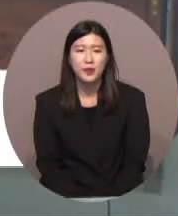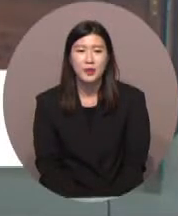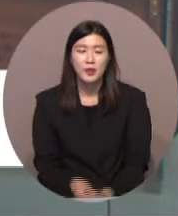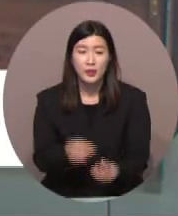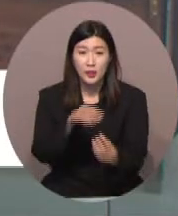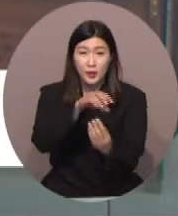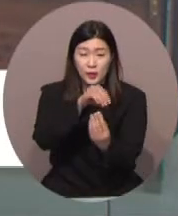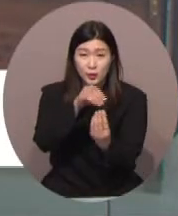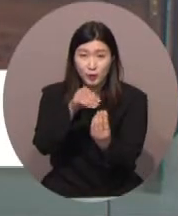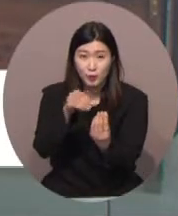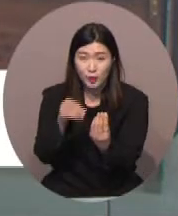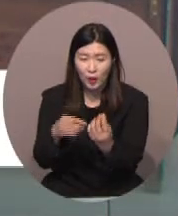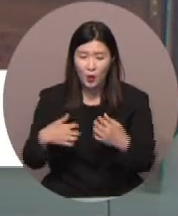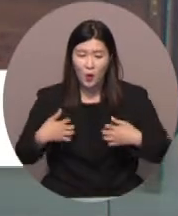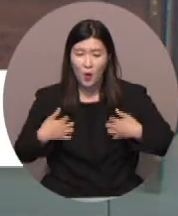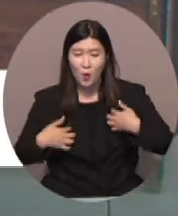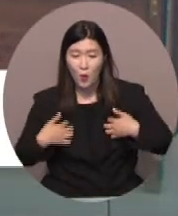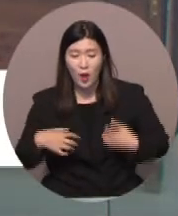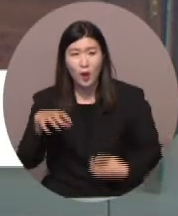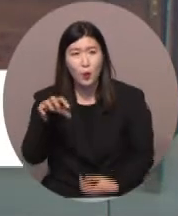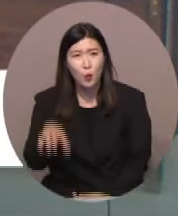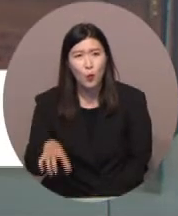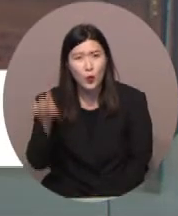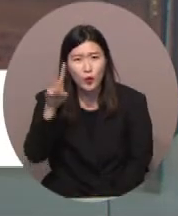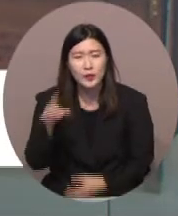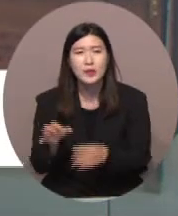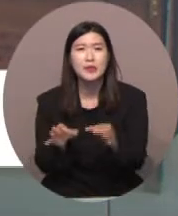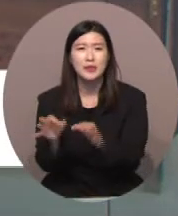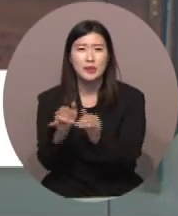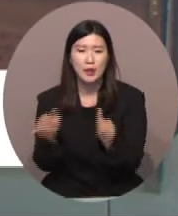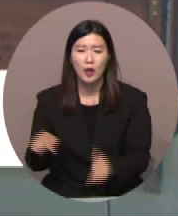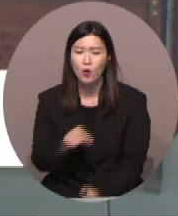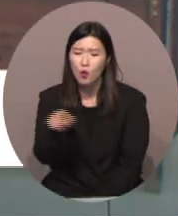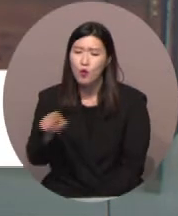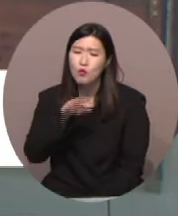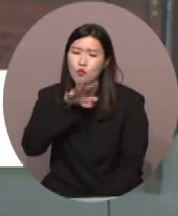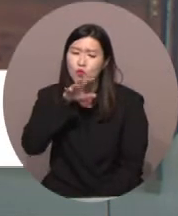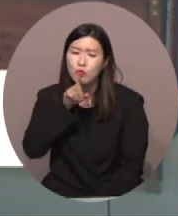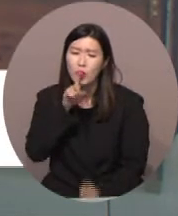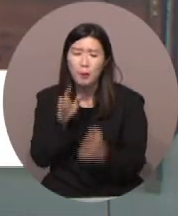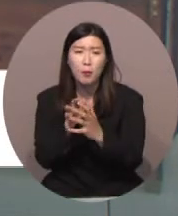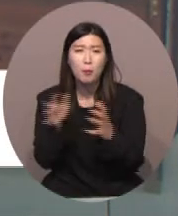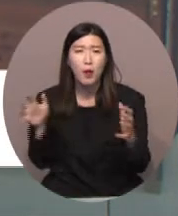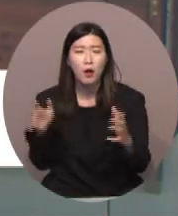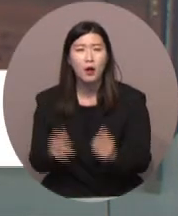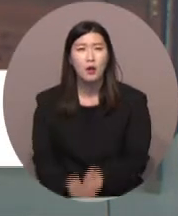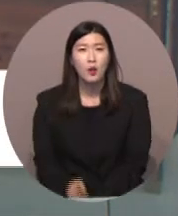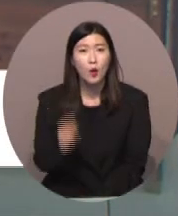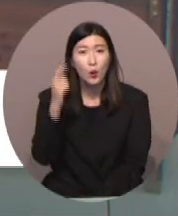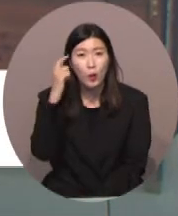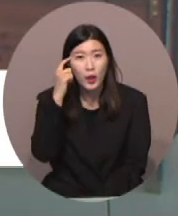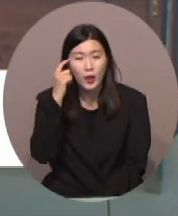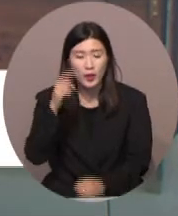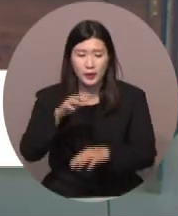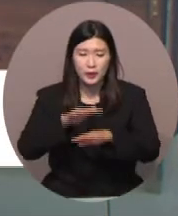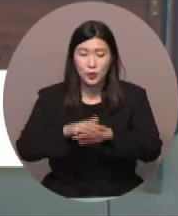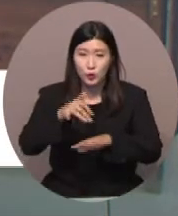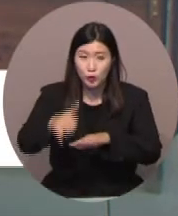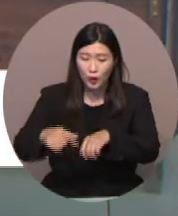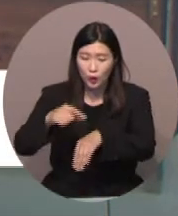추석 대목으로 활기가 넘쳐야 할 전통시장 상인들에게서 볼멘 소리가 나오고 있습니다. 정부가